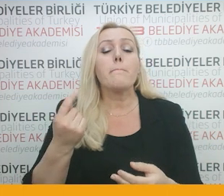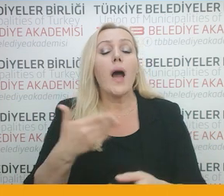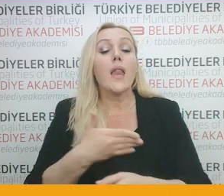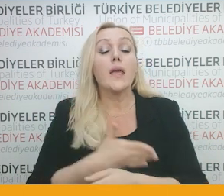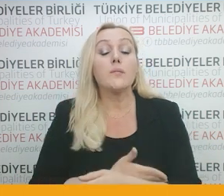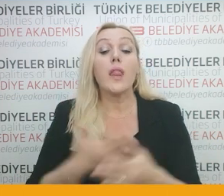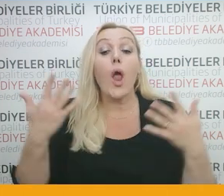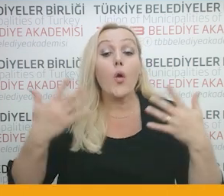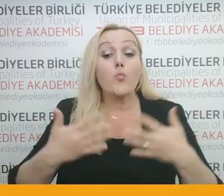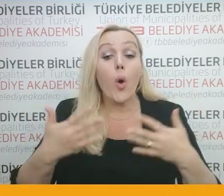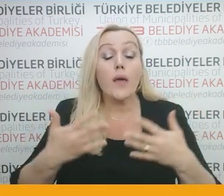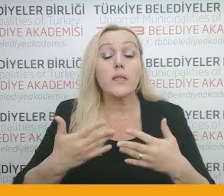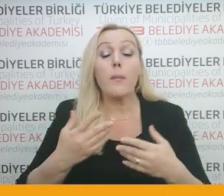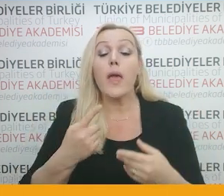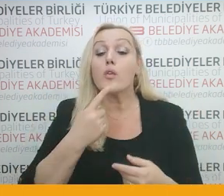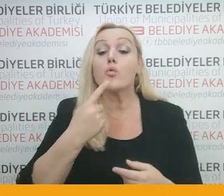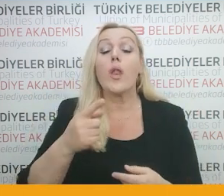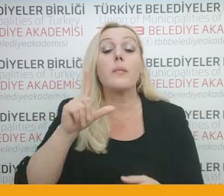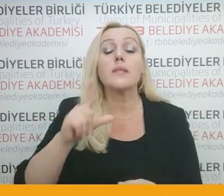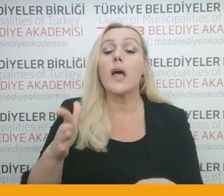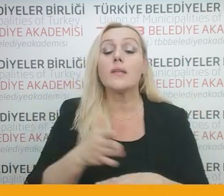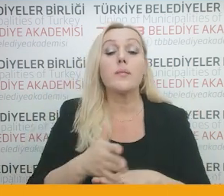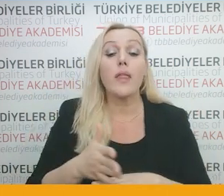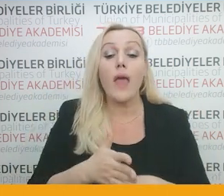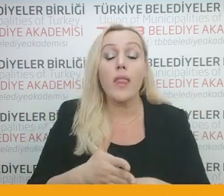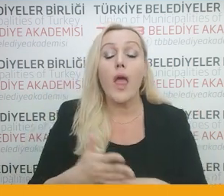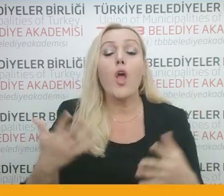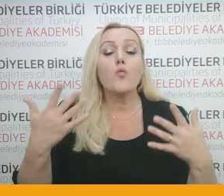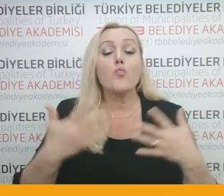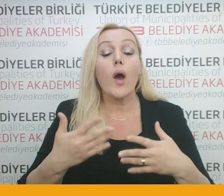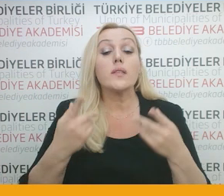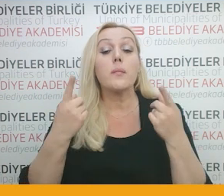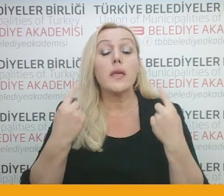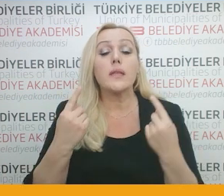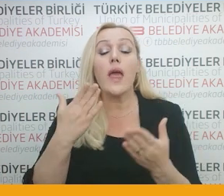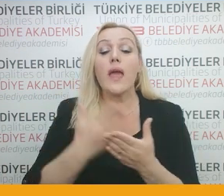muhasebe yetkisine bildirilmesi gerekir. Neden bildirilmesi gerekir? Çünkü muhasebe yetkisi